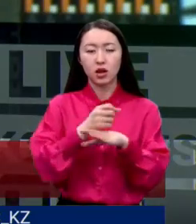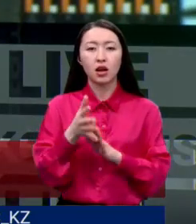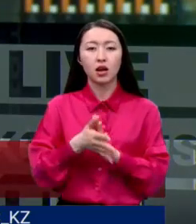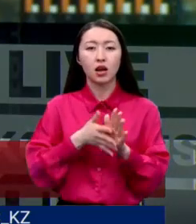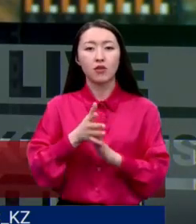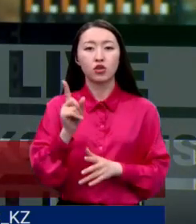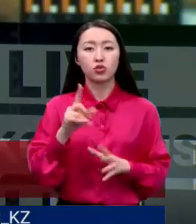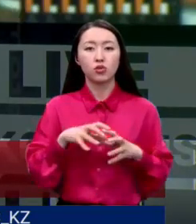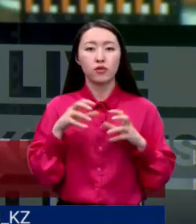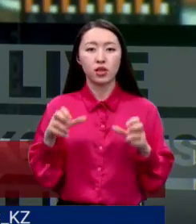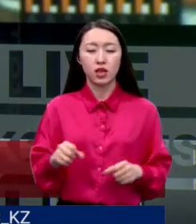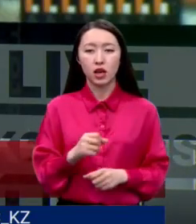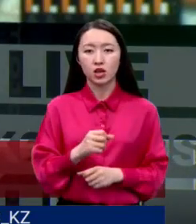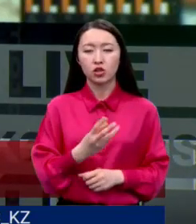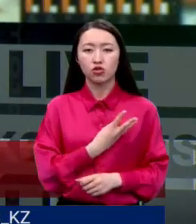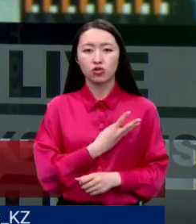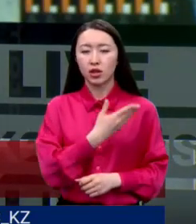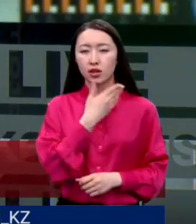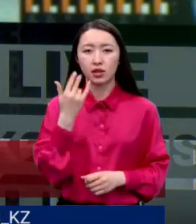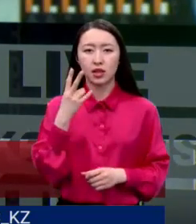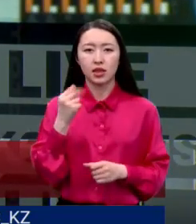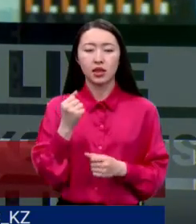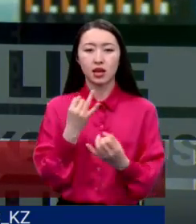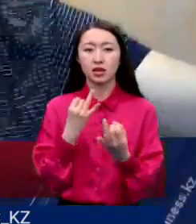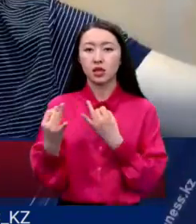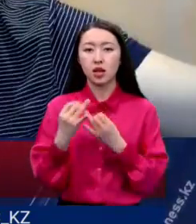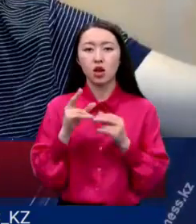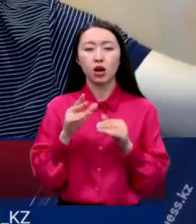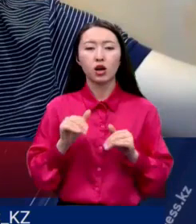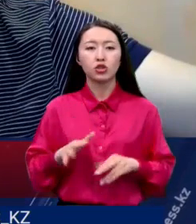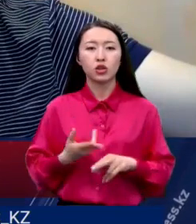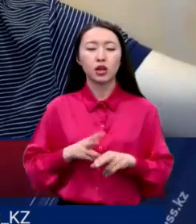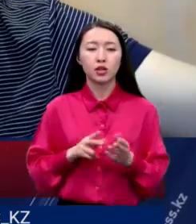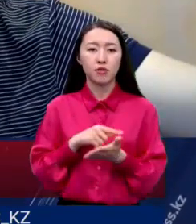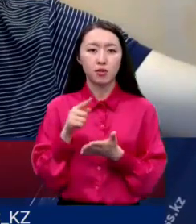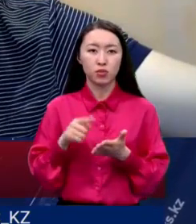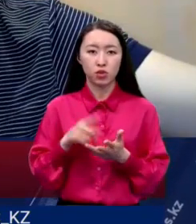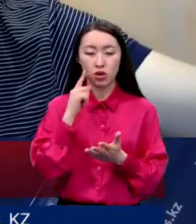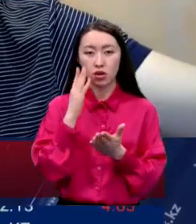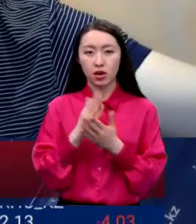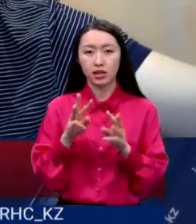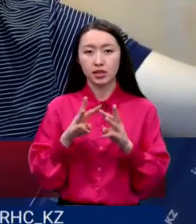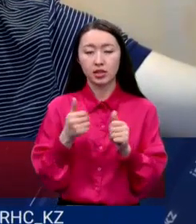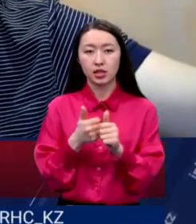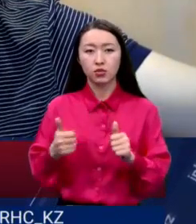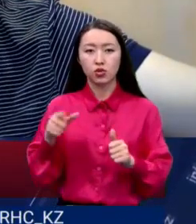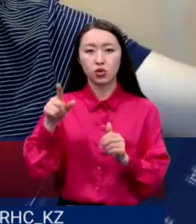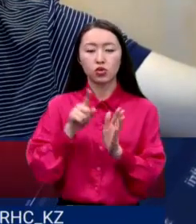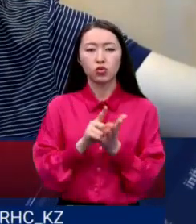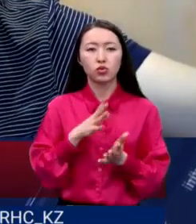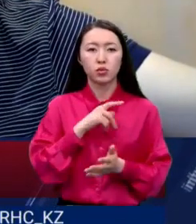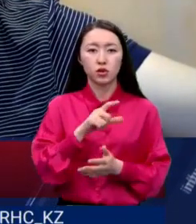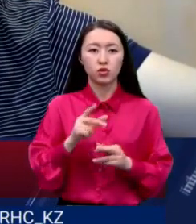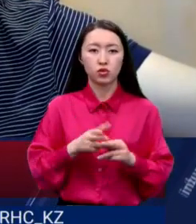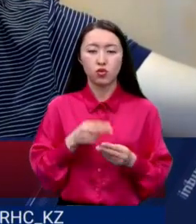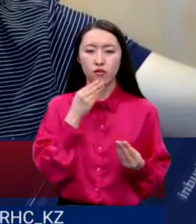что власть неохотно идет на диалог. Как решать этот вопрос? Говорит ли это о том, что в депутаты должны идти люди, которые имеют какие-то